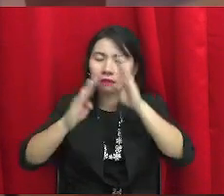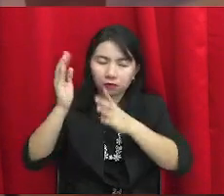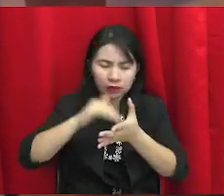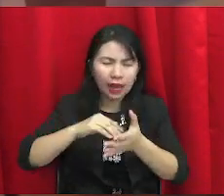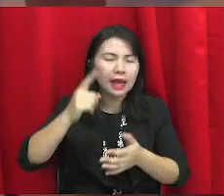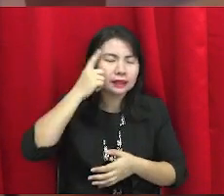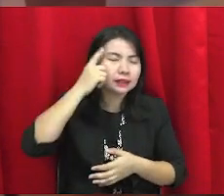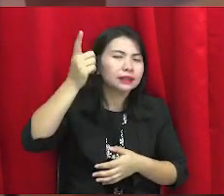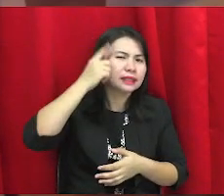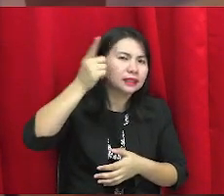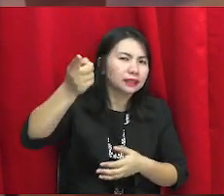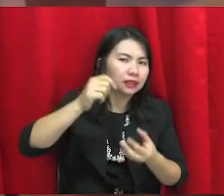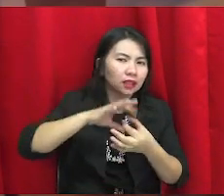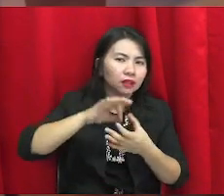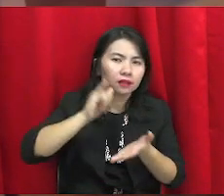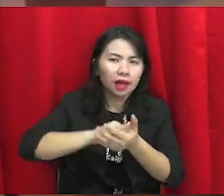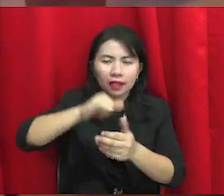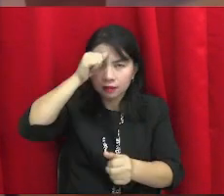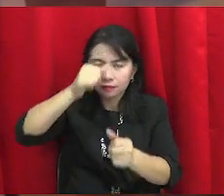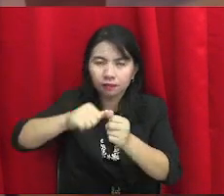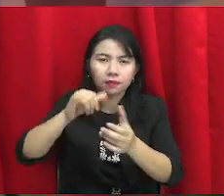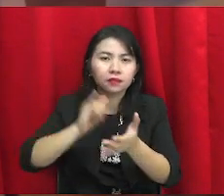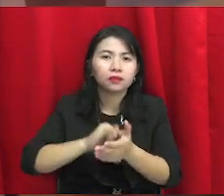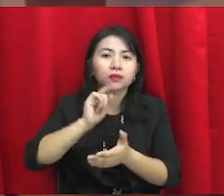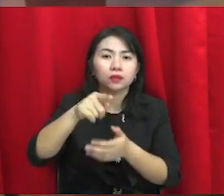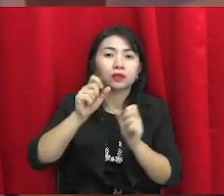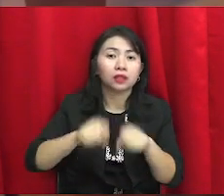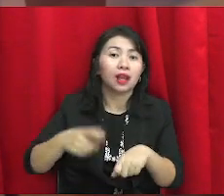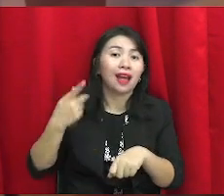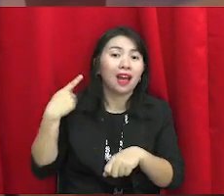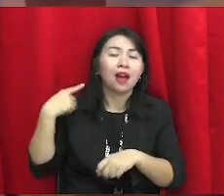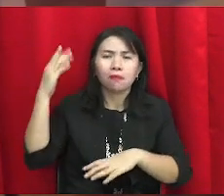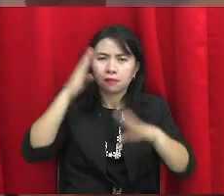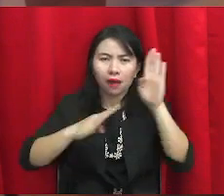word. Magkakaproblema ka. Hindi mo sinama ang pastor dyan.